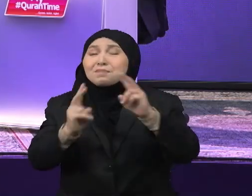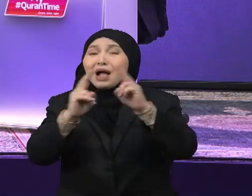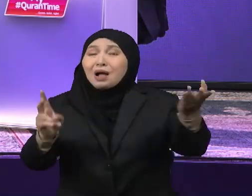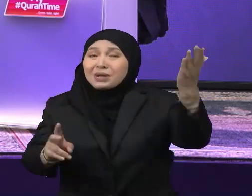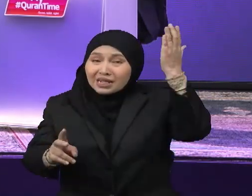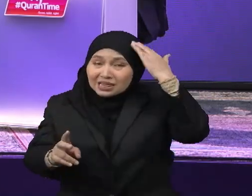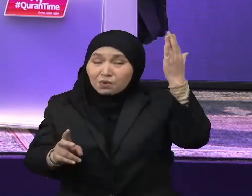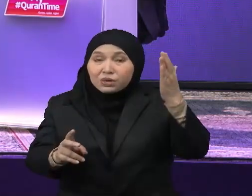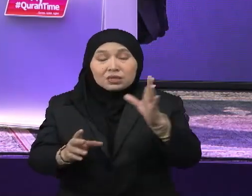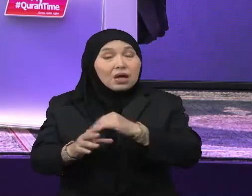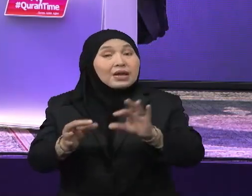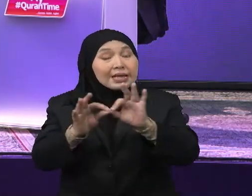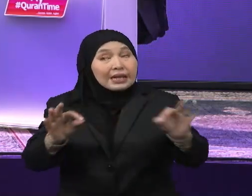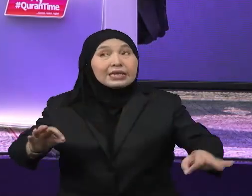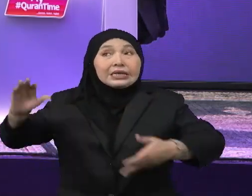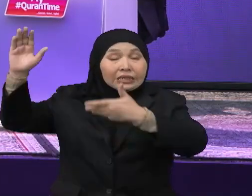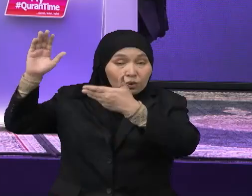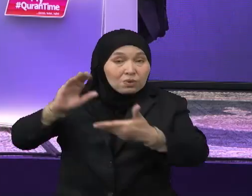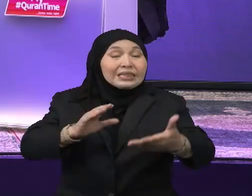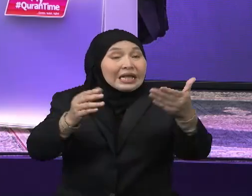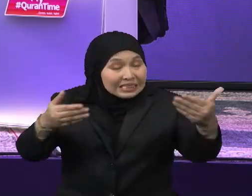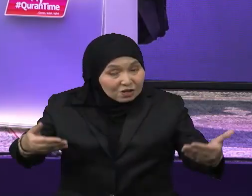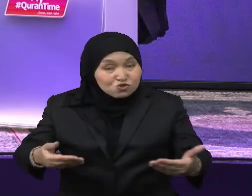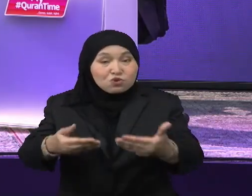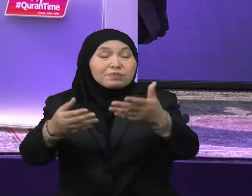kemudian ayat ini dituliskan dengan